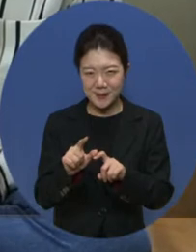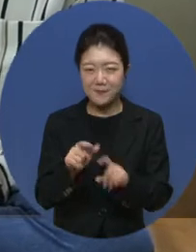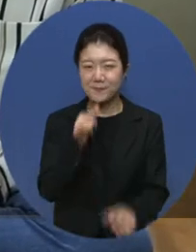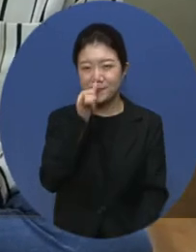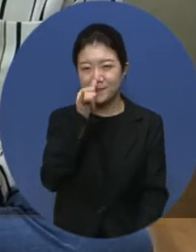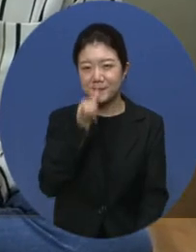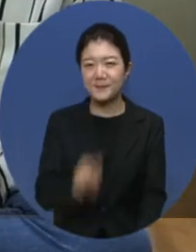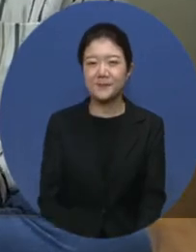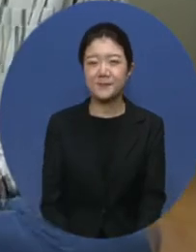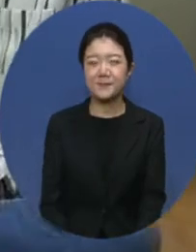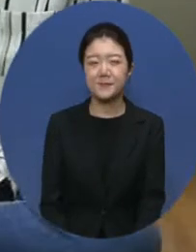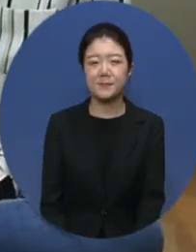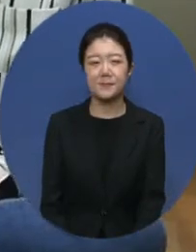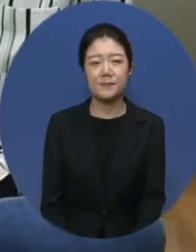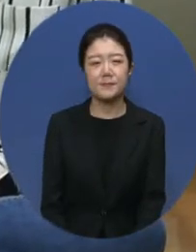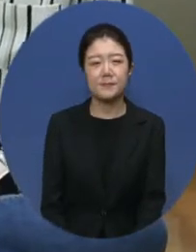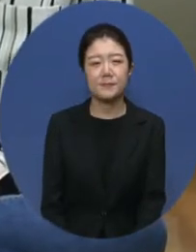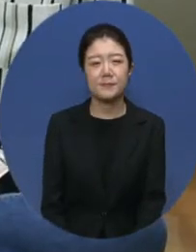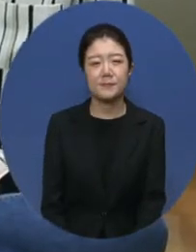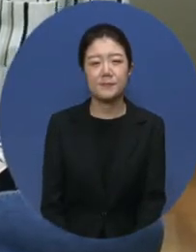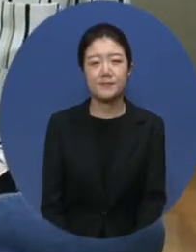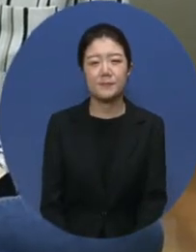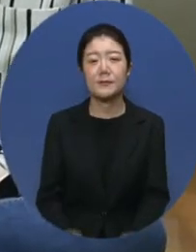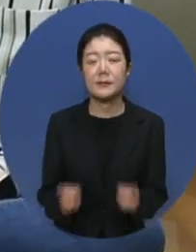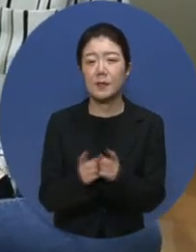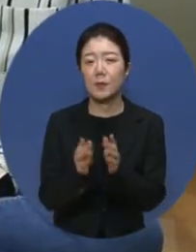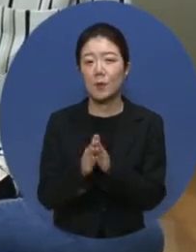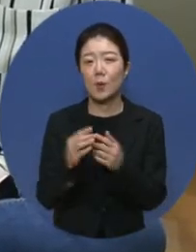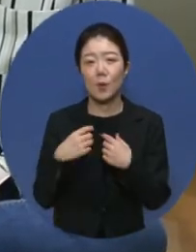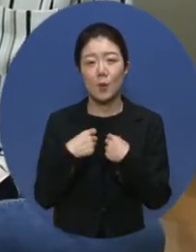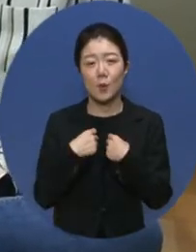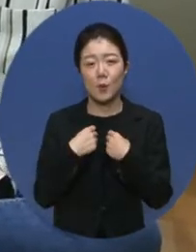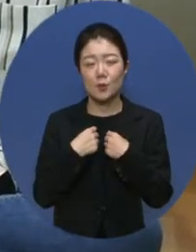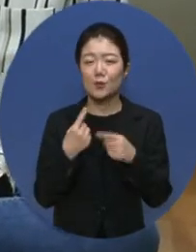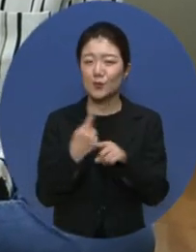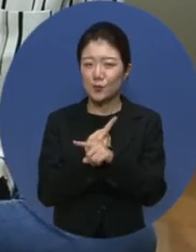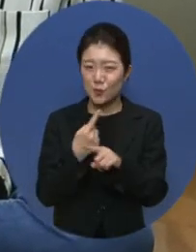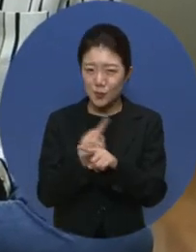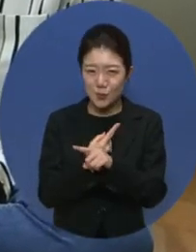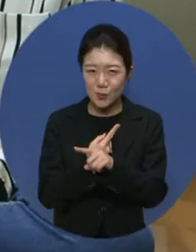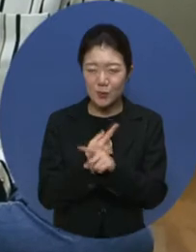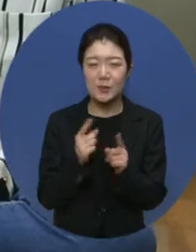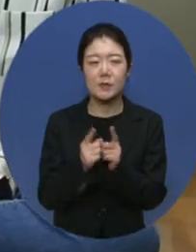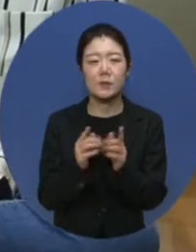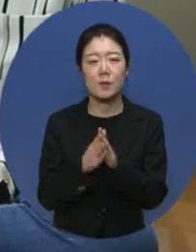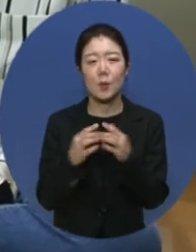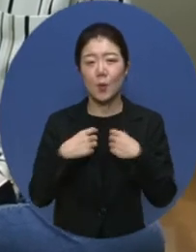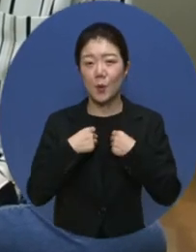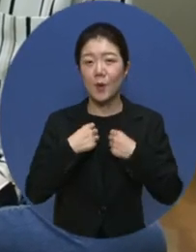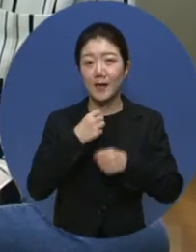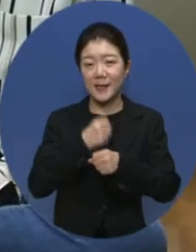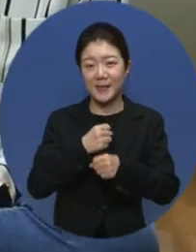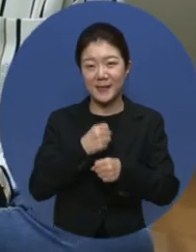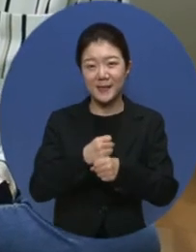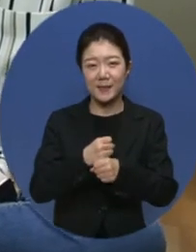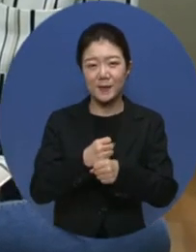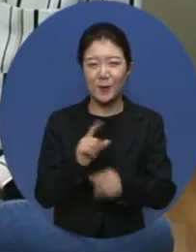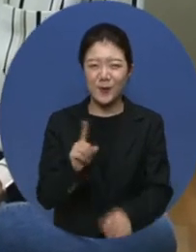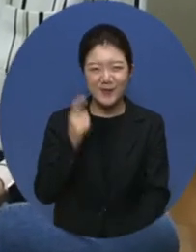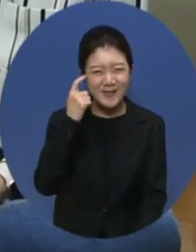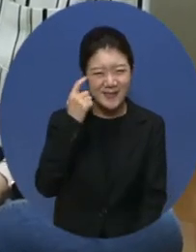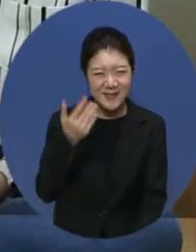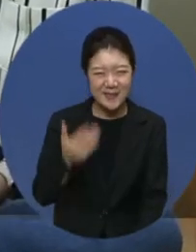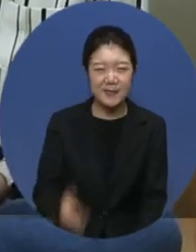것들. 그러면 이제 직접적으로 대표님 이런 식으로 네. 뭐 수정도 하시고 직접 네. 뭐 옷도 제작하시잖아요. 네. 어떠세요